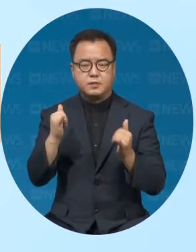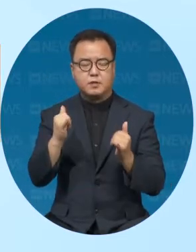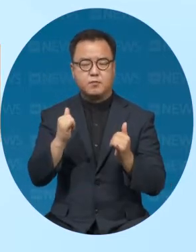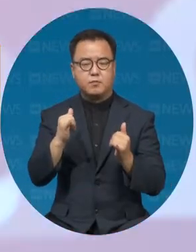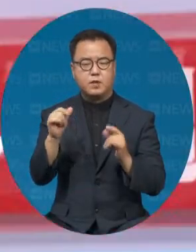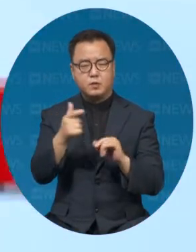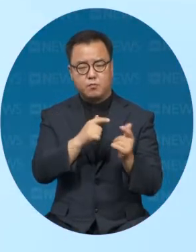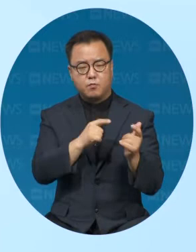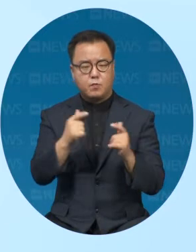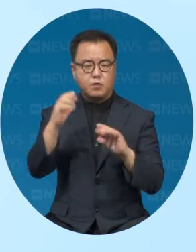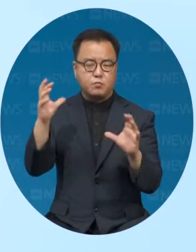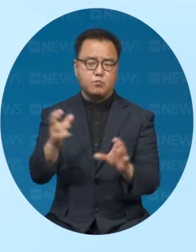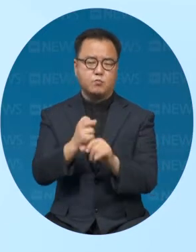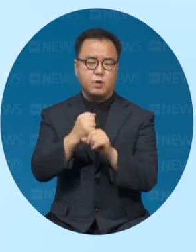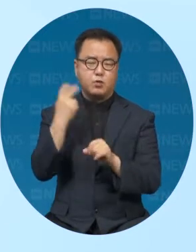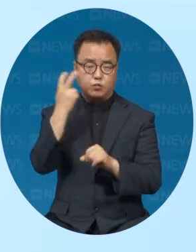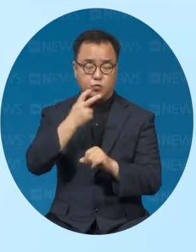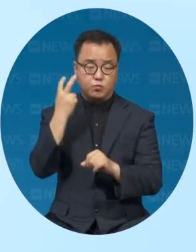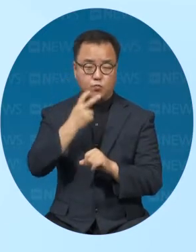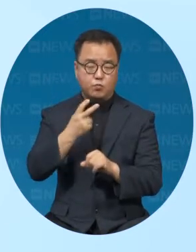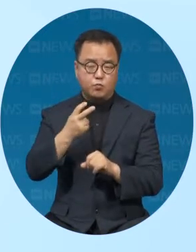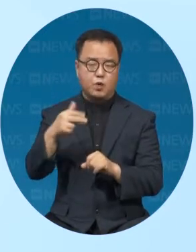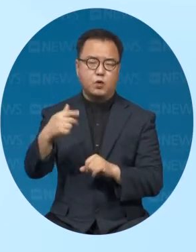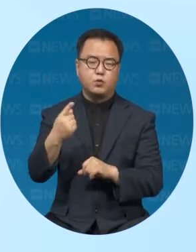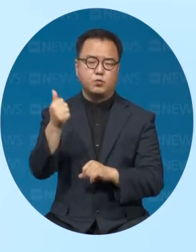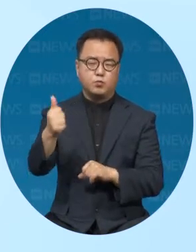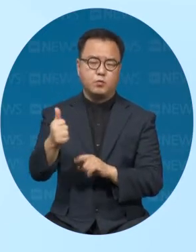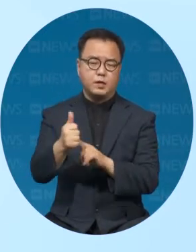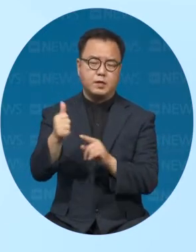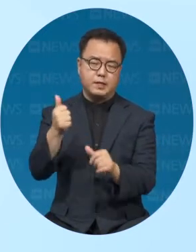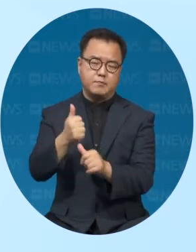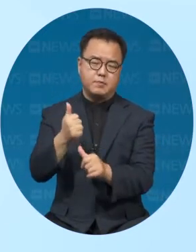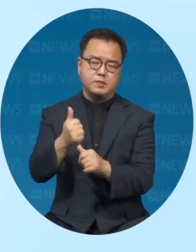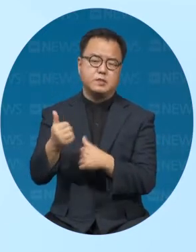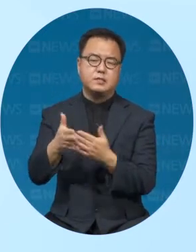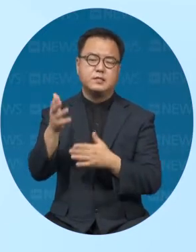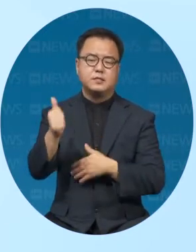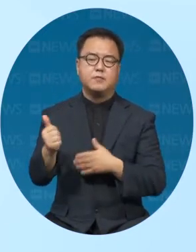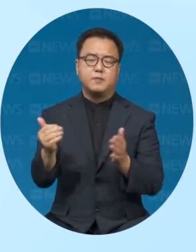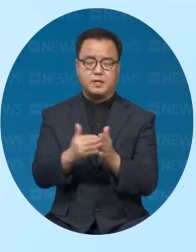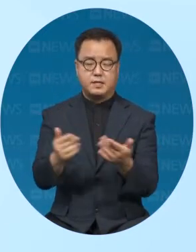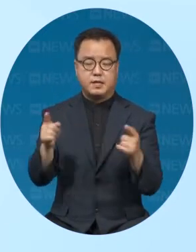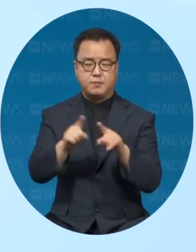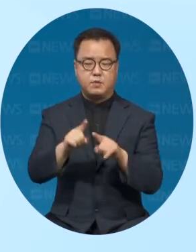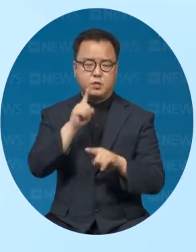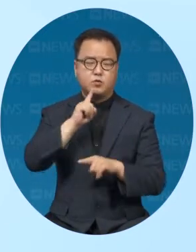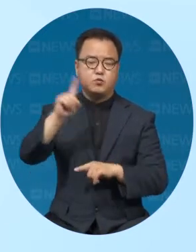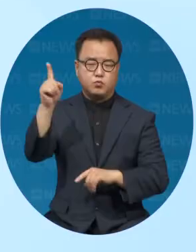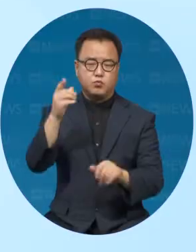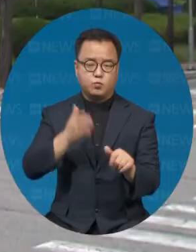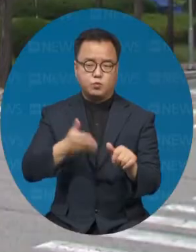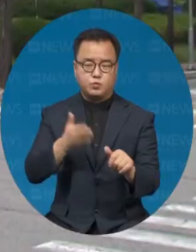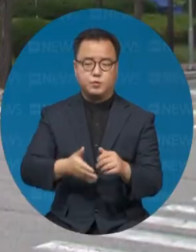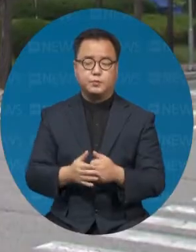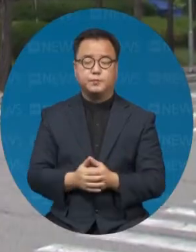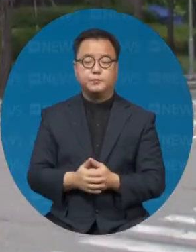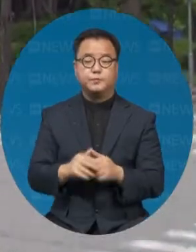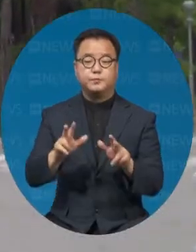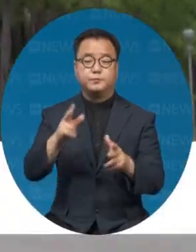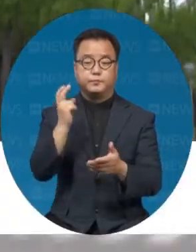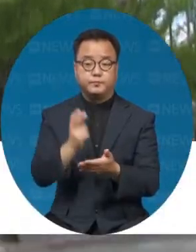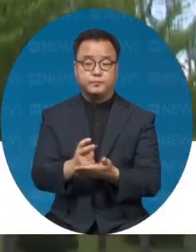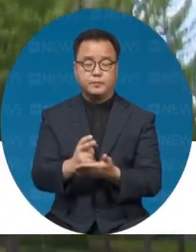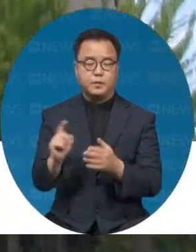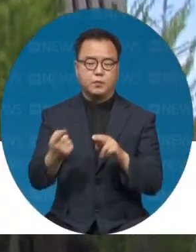조 교육감과 함께 전 비서실장 a 씨도 기수 해줄것을 서울중앙지검에 요구했습니다 편액 박상 0